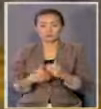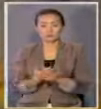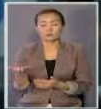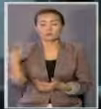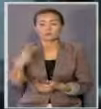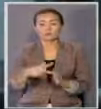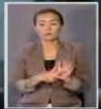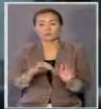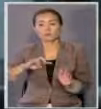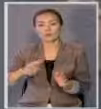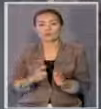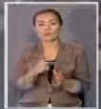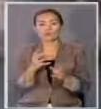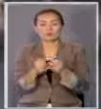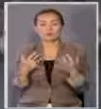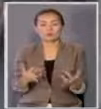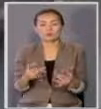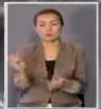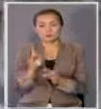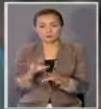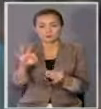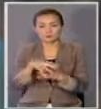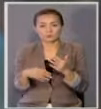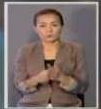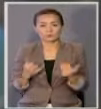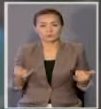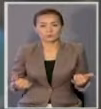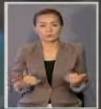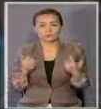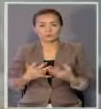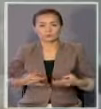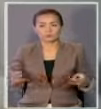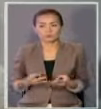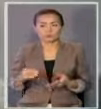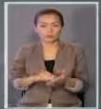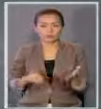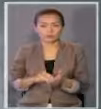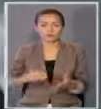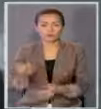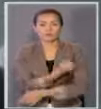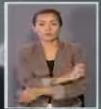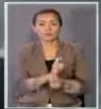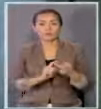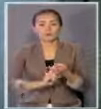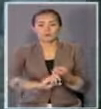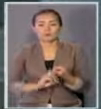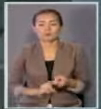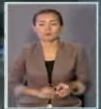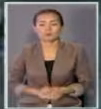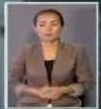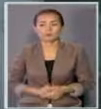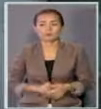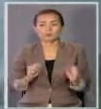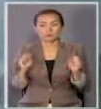Ранее, 28 июля, Роспотребнадзор заявил, что в настоящее время нет необходимости повторно вводить противоэпидемические ограничения,